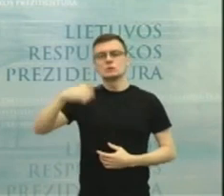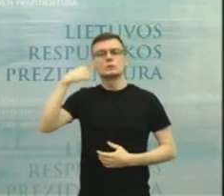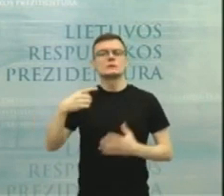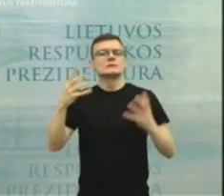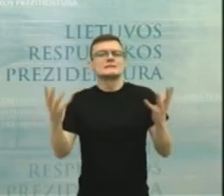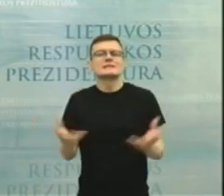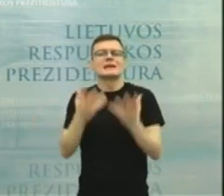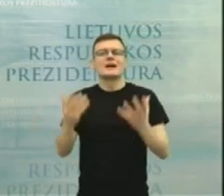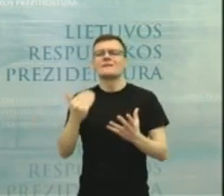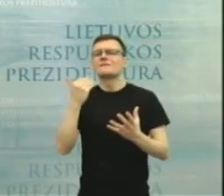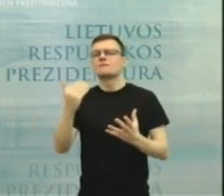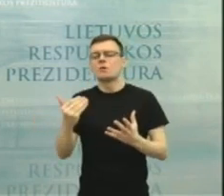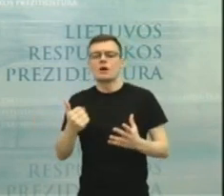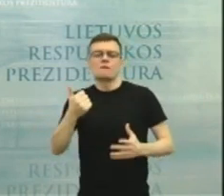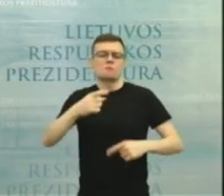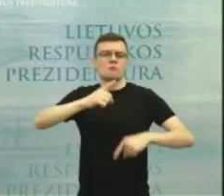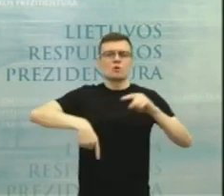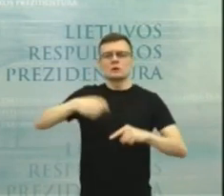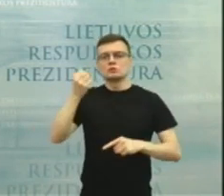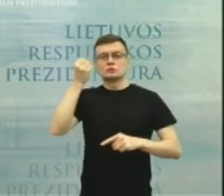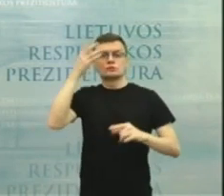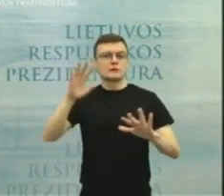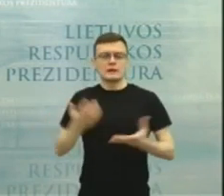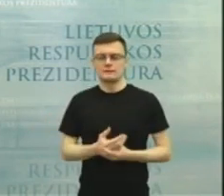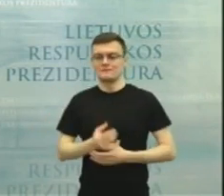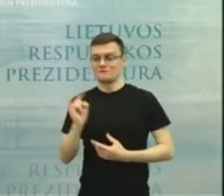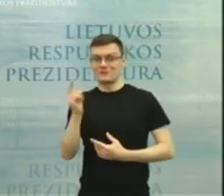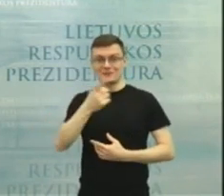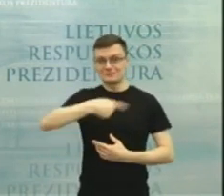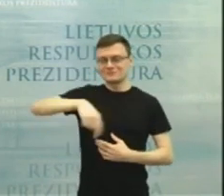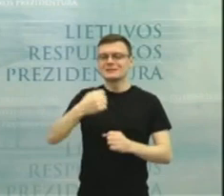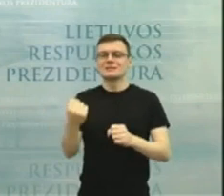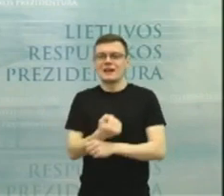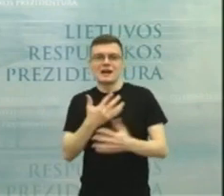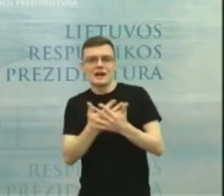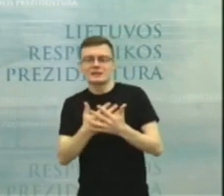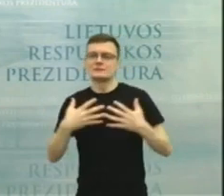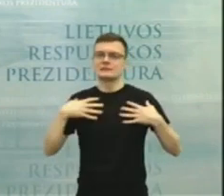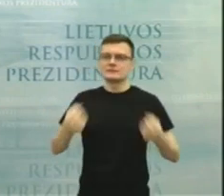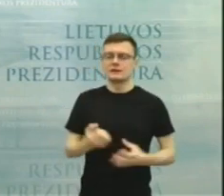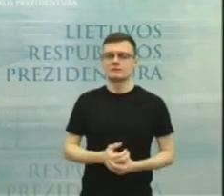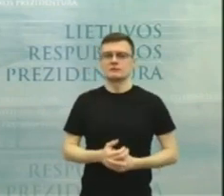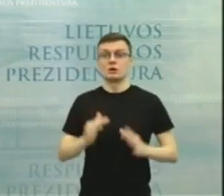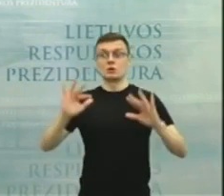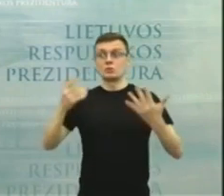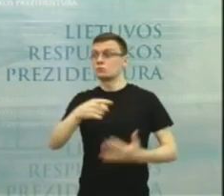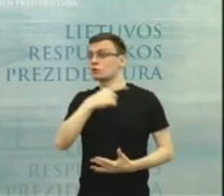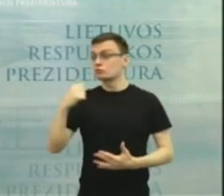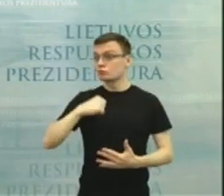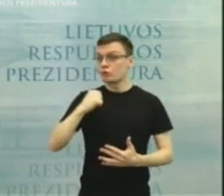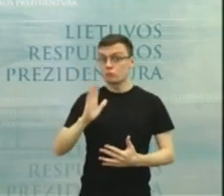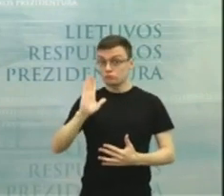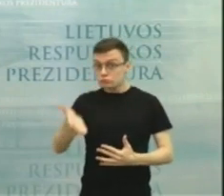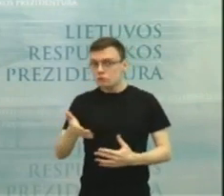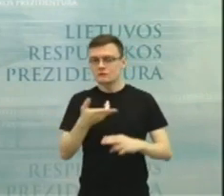paskatinti vis dėlto politikus suvokti, kad mūsų vaikai turi būti aktyvūs ir sveiki. O jeigu mes turėsim tą masiškumą, mes turėsim ir rezultatą,